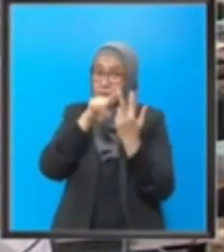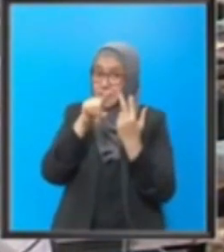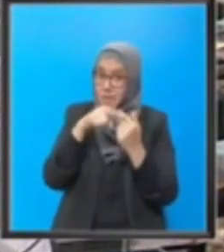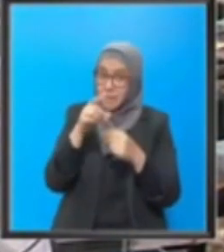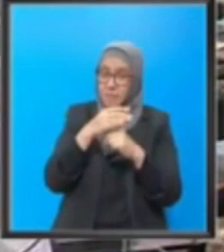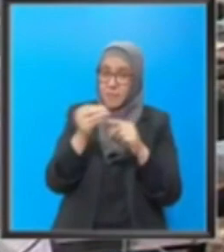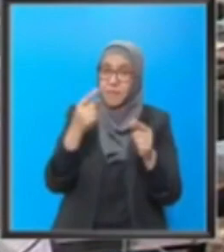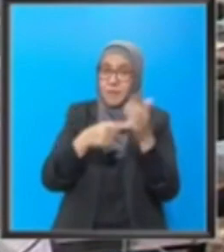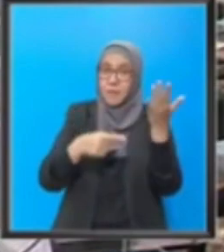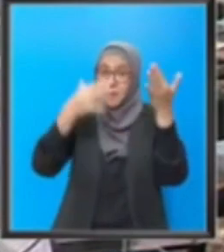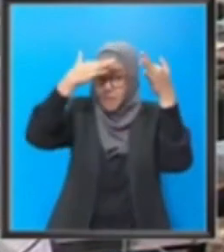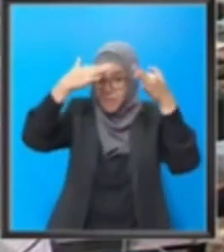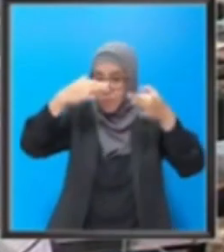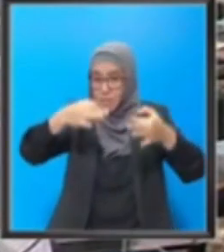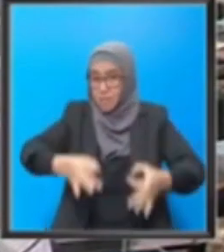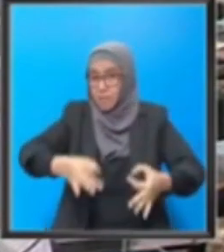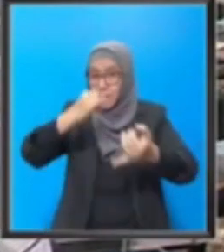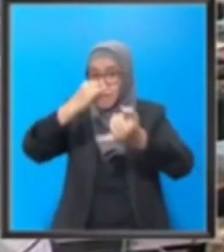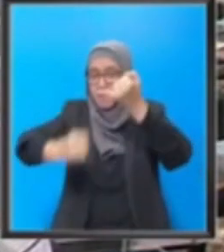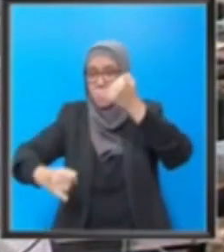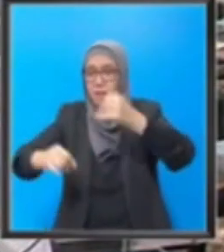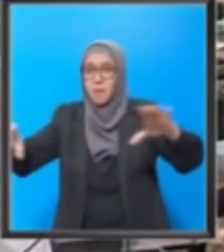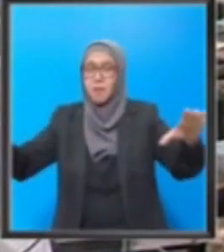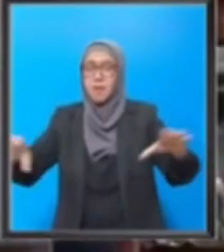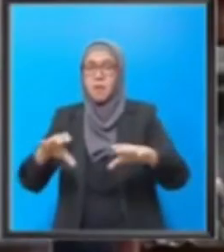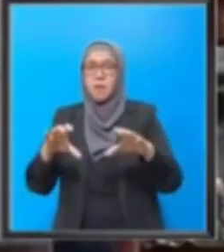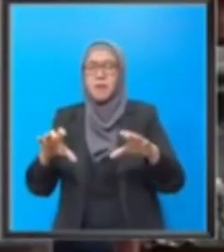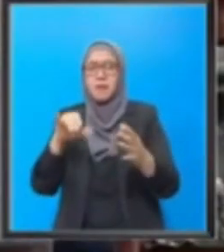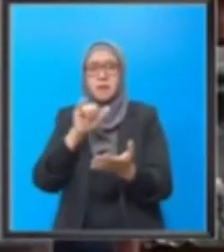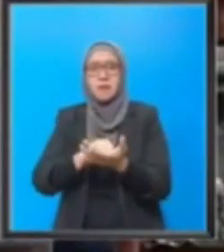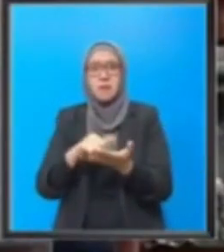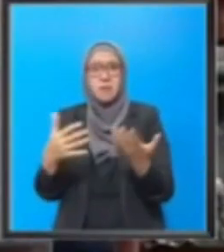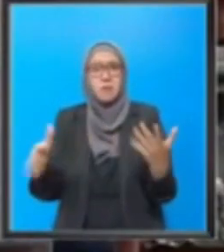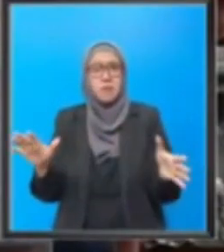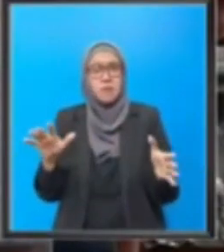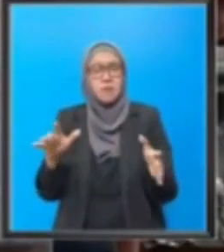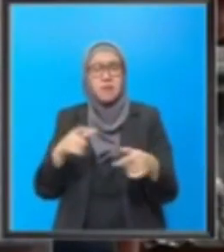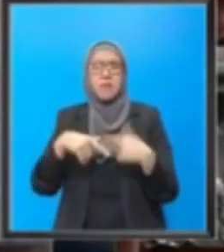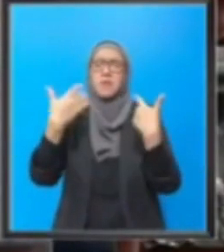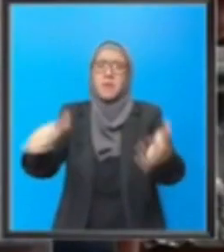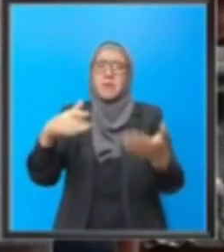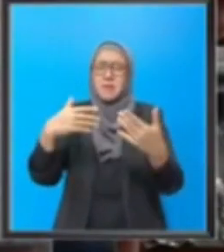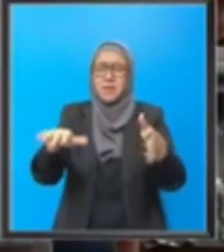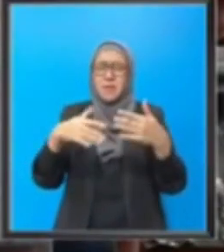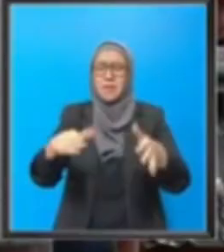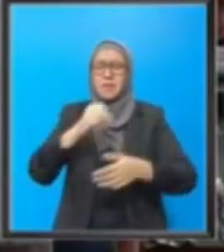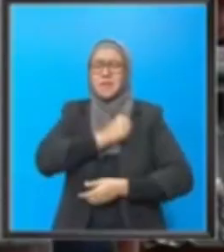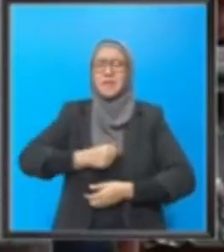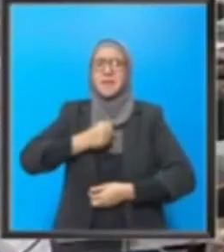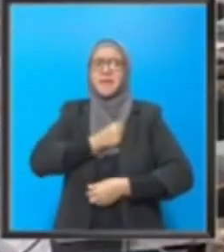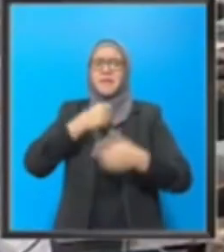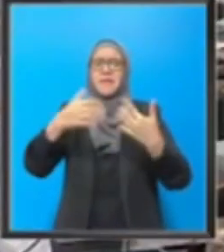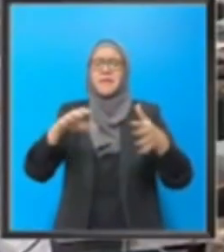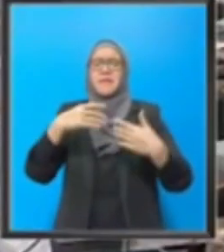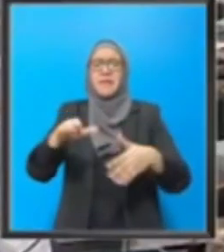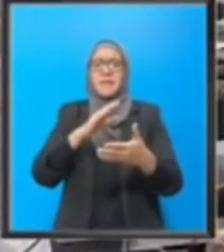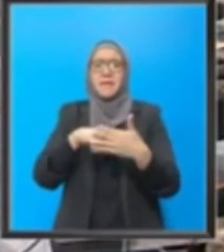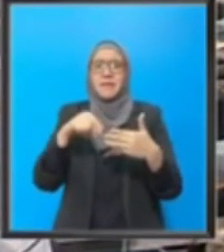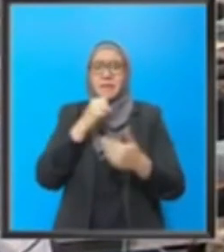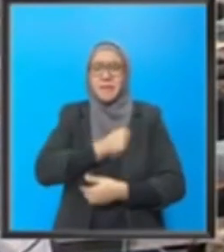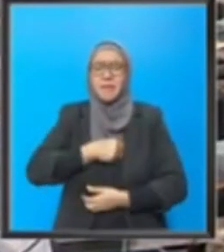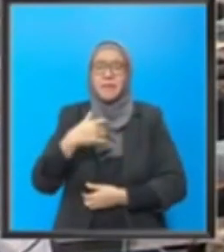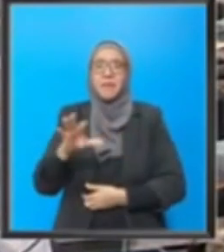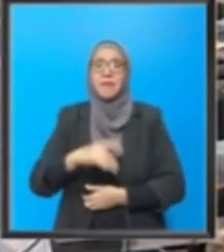semalam yang dibuat Loli pengungsi itu keputusan udah minta maaf berada minta maaf rada Sudahlah tuh